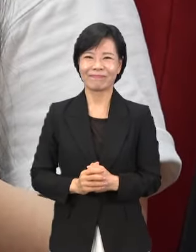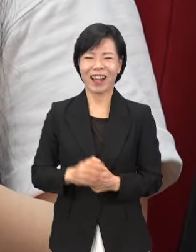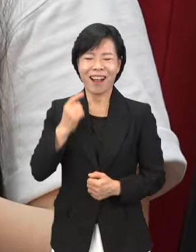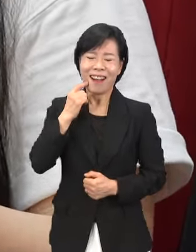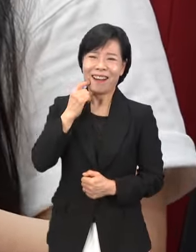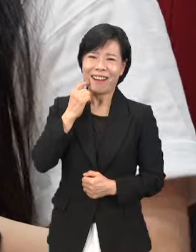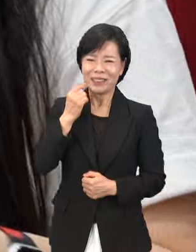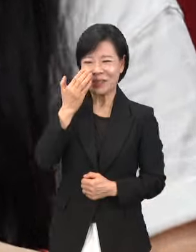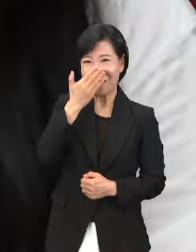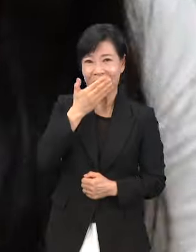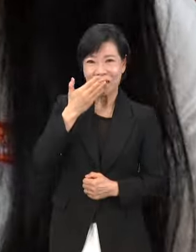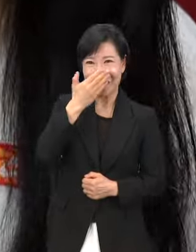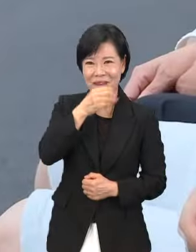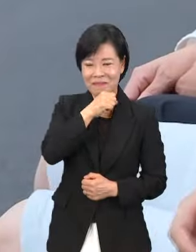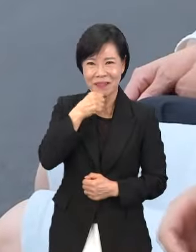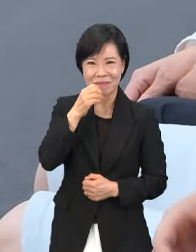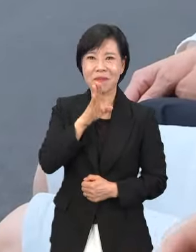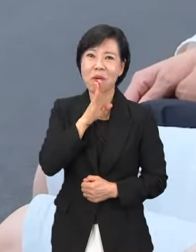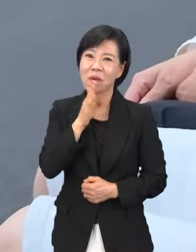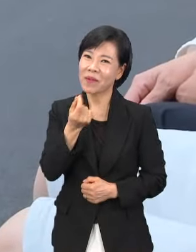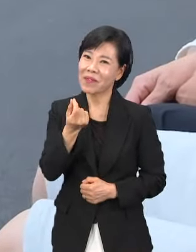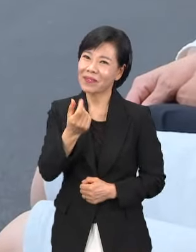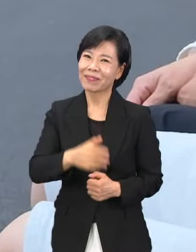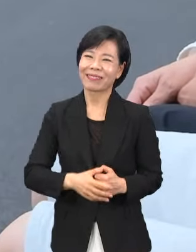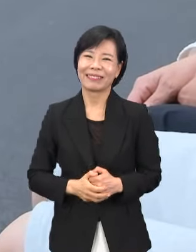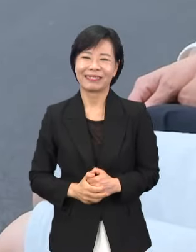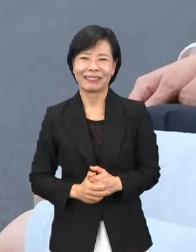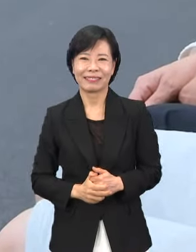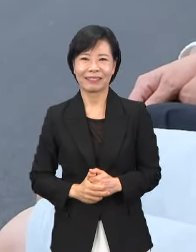아, 시고 달 그런 맛을 좋아하시는구나.